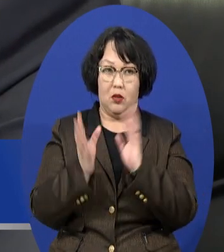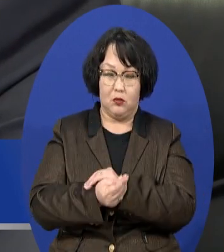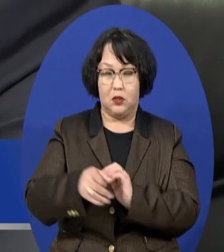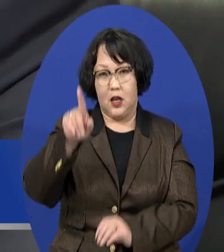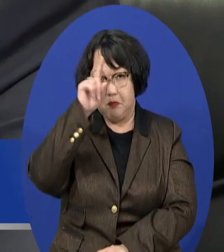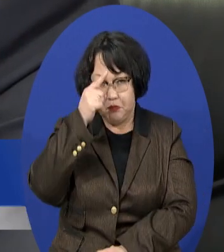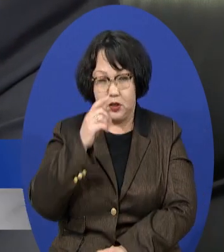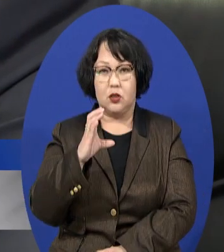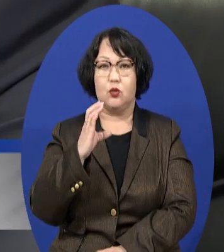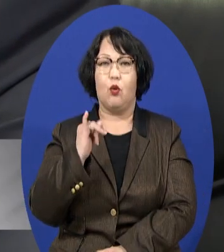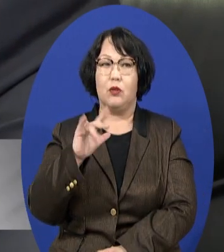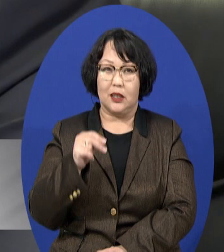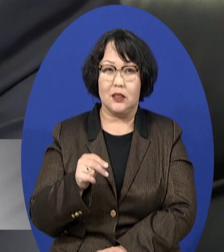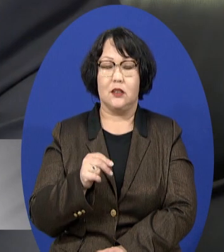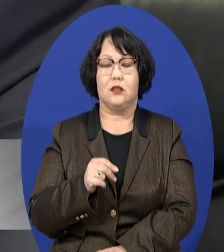эмч сувилагч